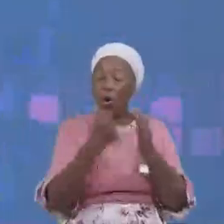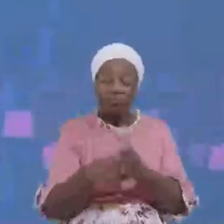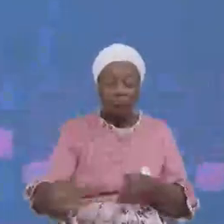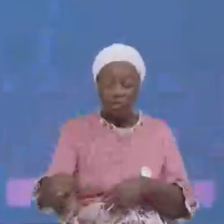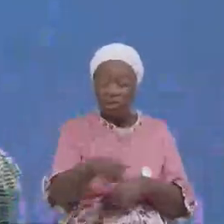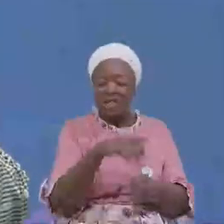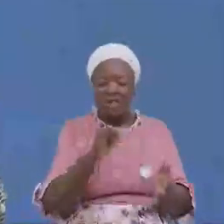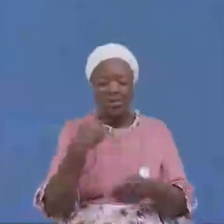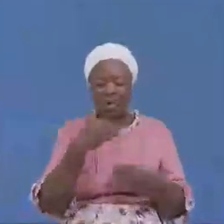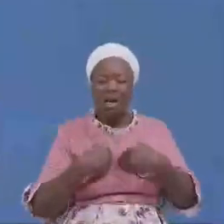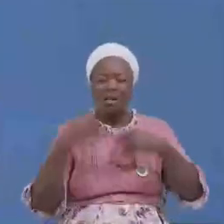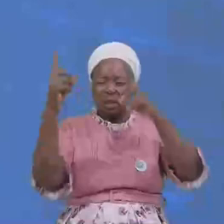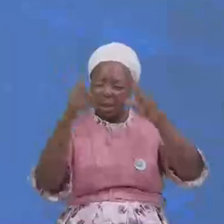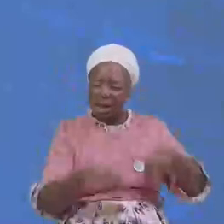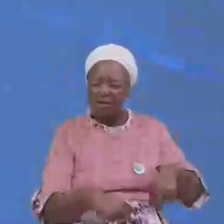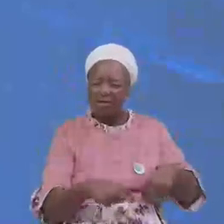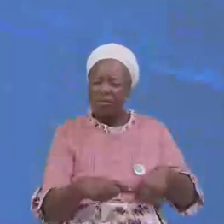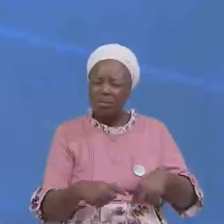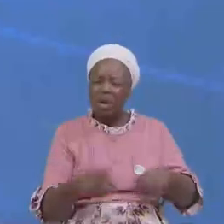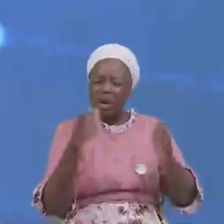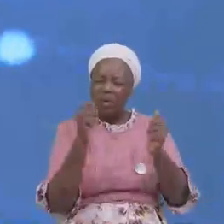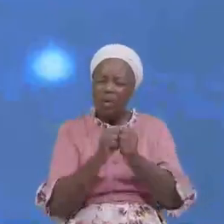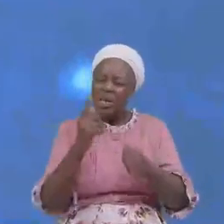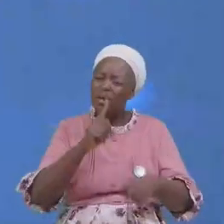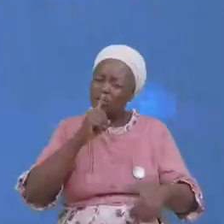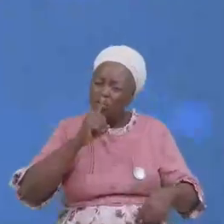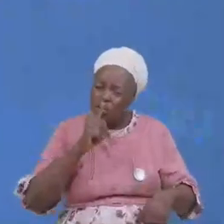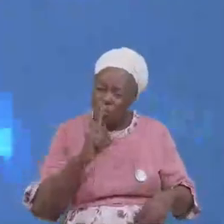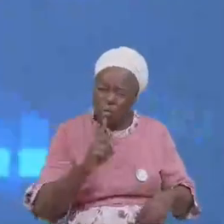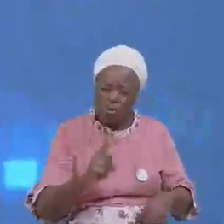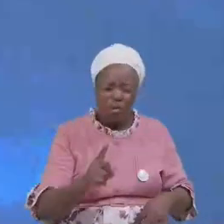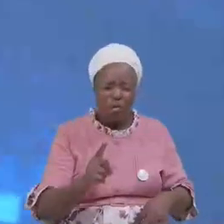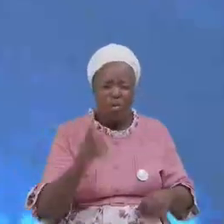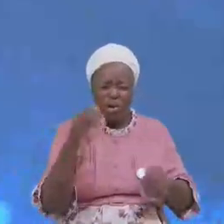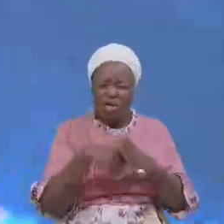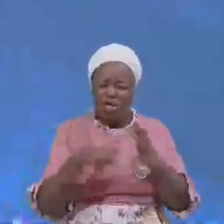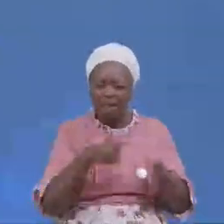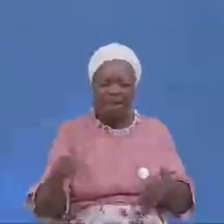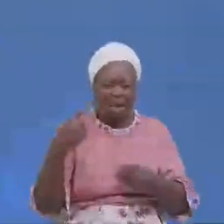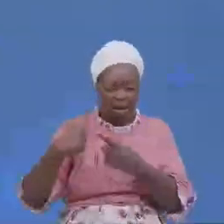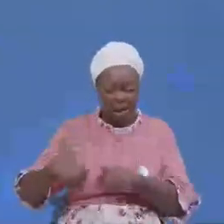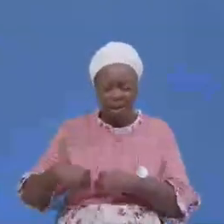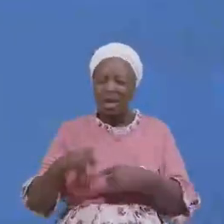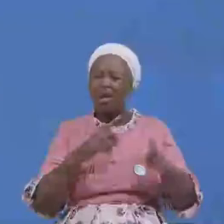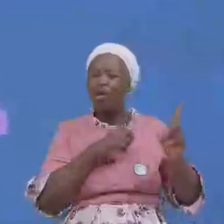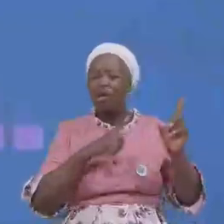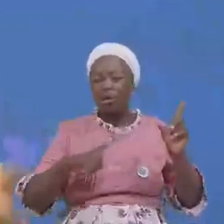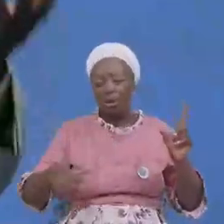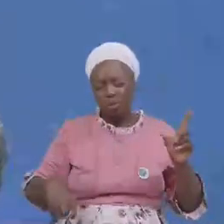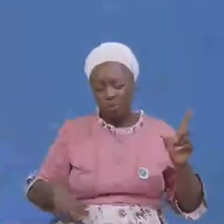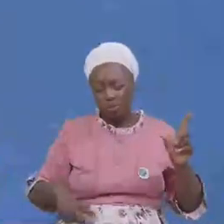ceux-là qui sont venus avec la sincérité dans leur cœur,